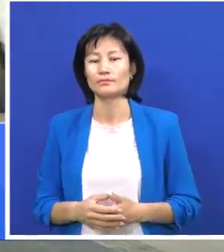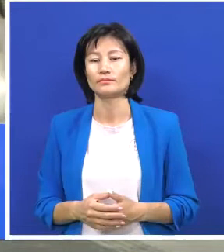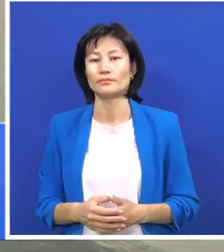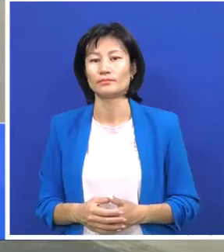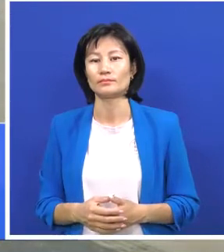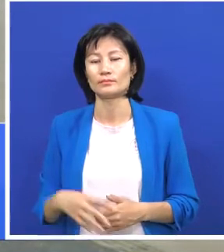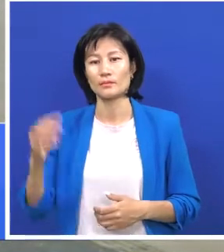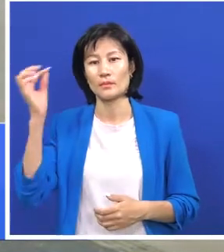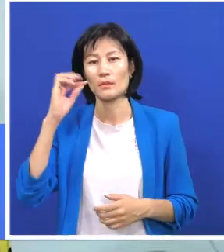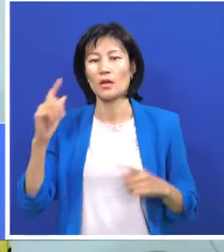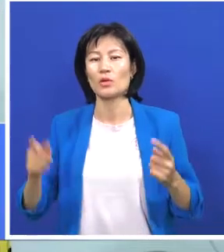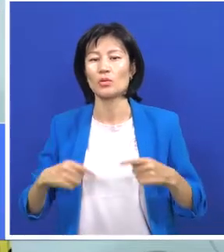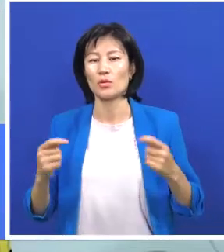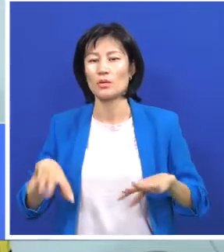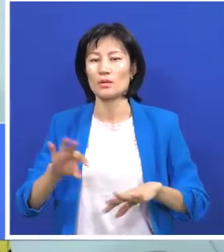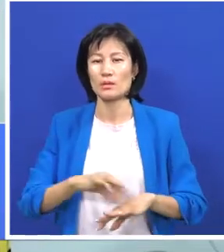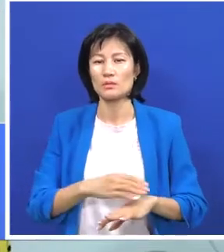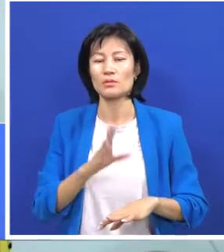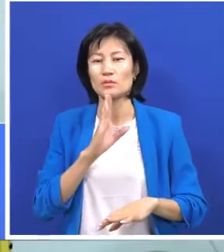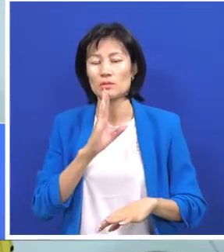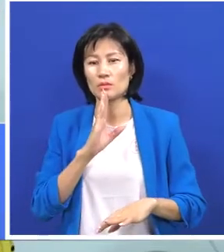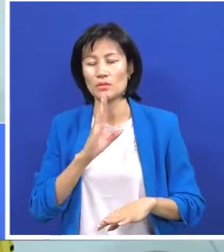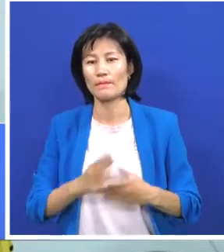алу, туған күн, той, қыз ұзату, үйлену